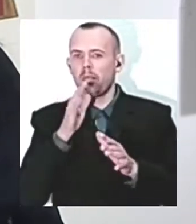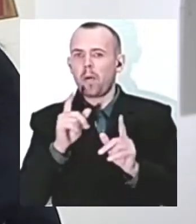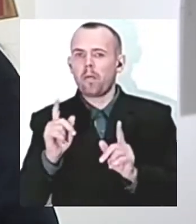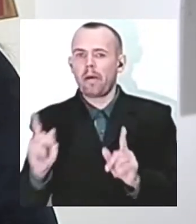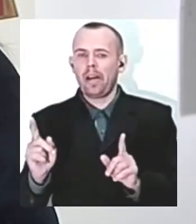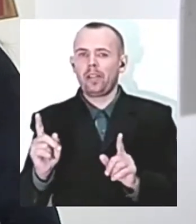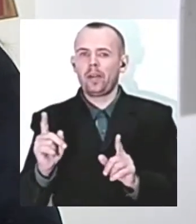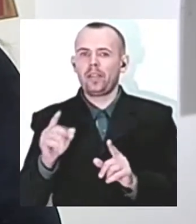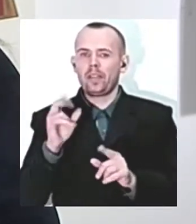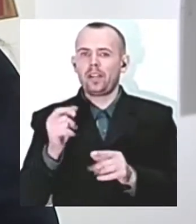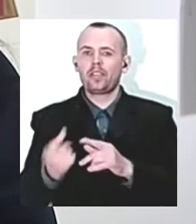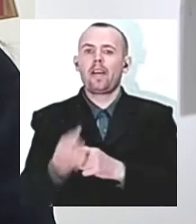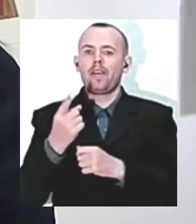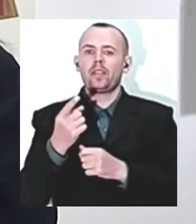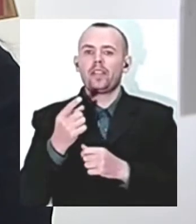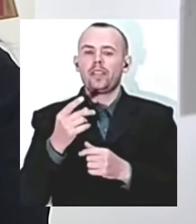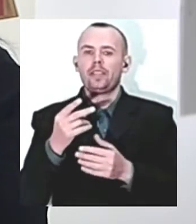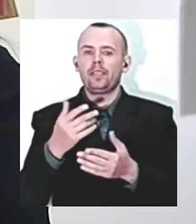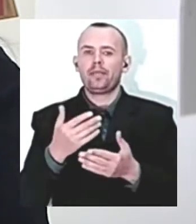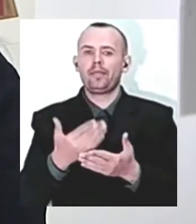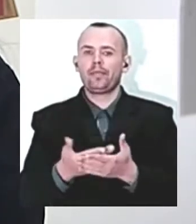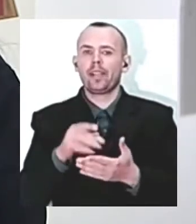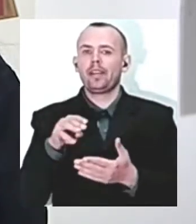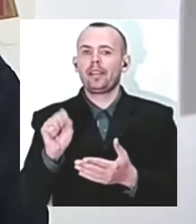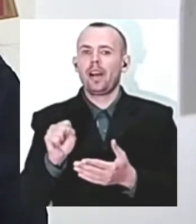на пергаменті, та як вона зараз